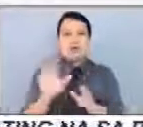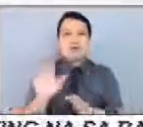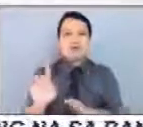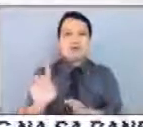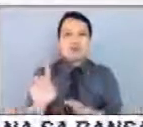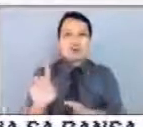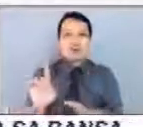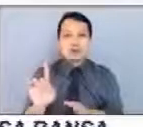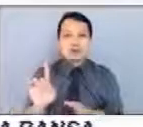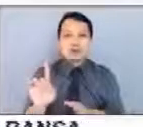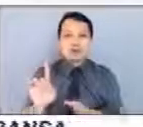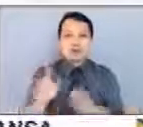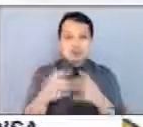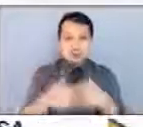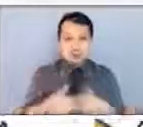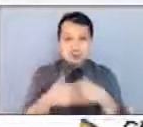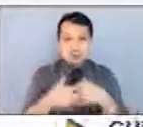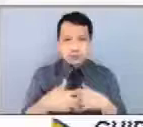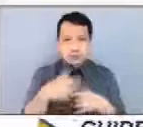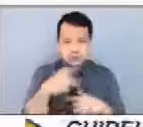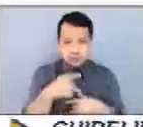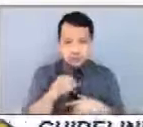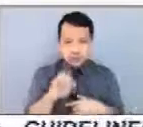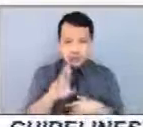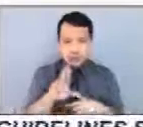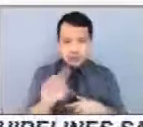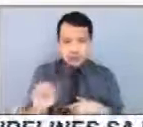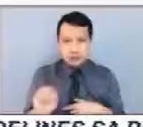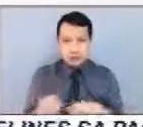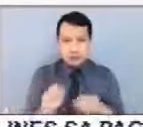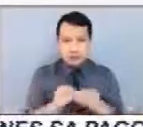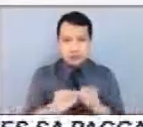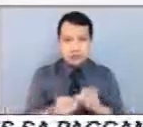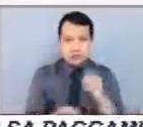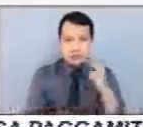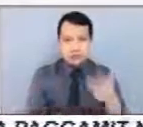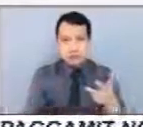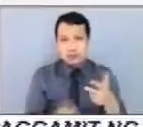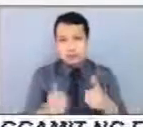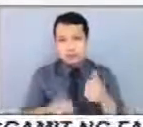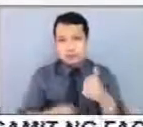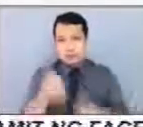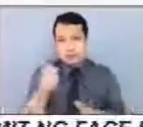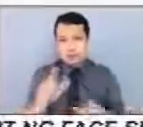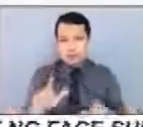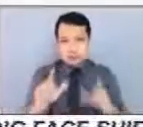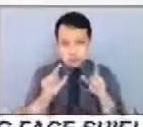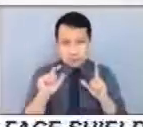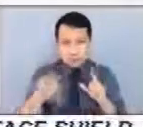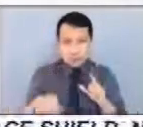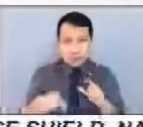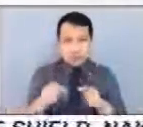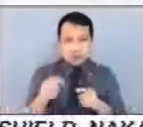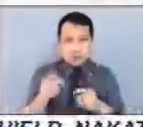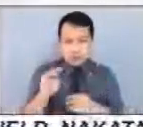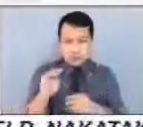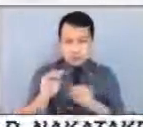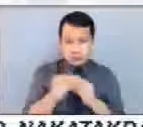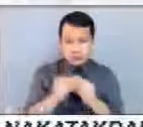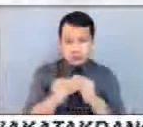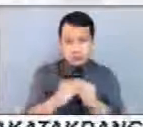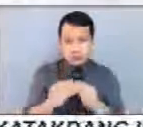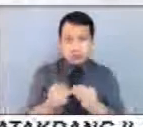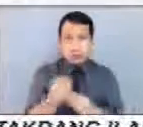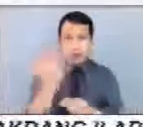City. Naaresto din ang mga elemento ng Station Drug Enforcement Unit at Baclaran Police Substation 1 sa operasyon ng isang drug